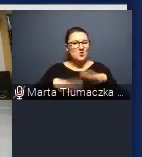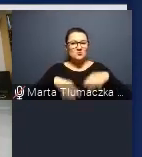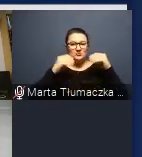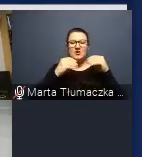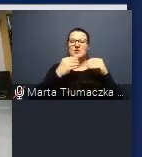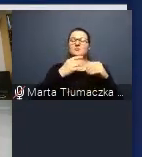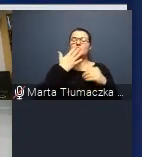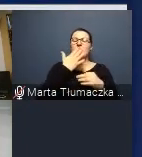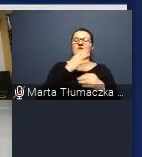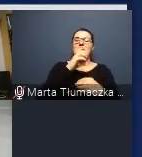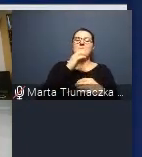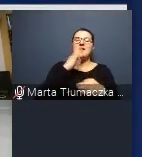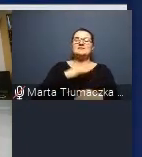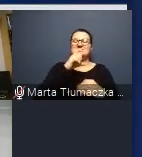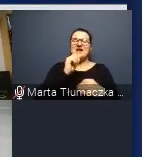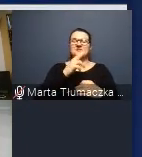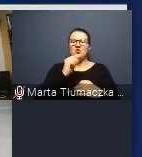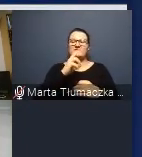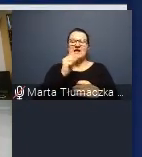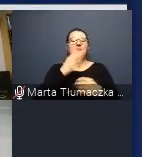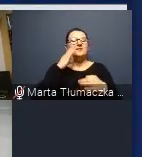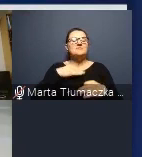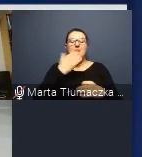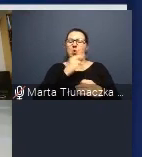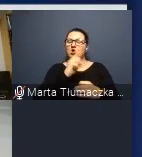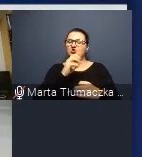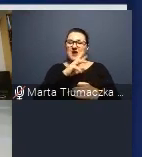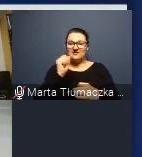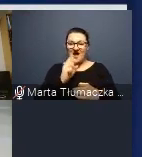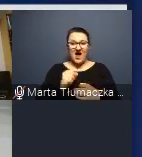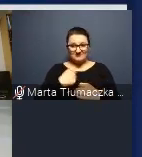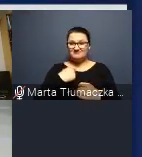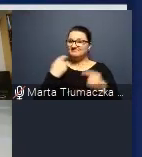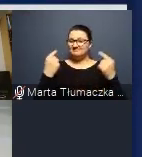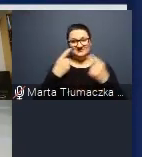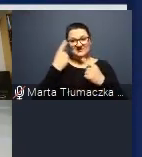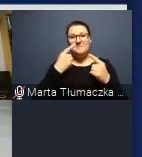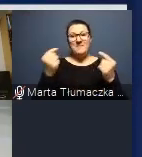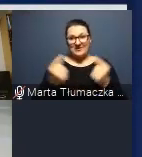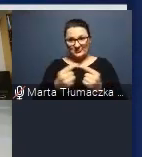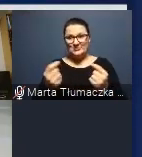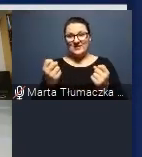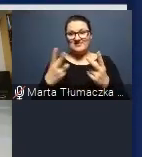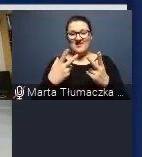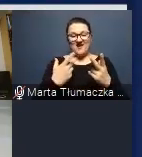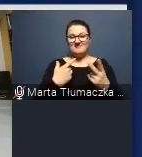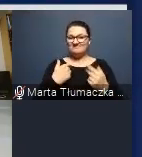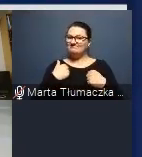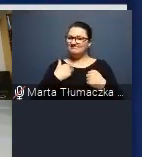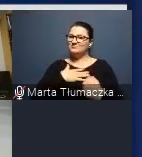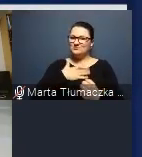Cackowska, Pani Małgorzata, było mi bardzo bliskie. No, wydaje mi się, że